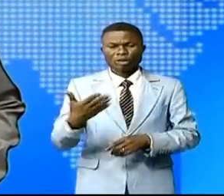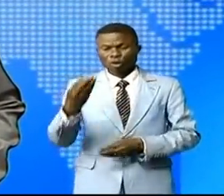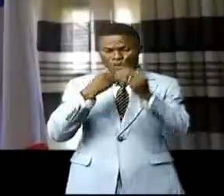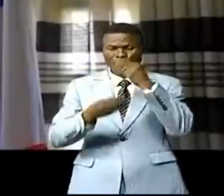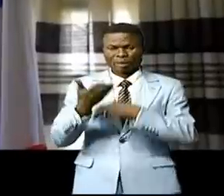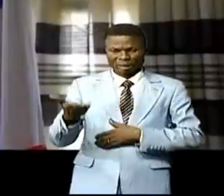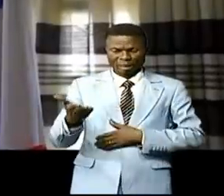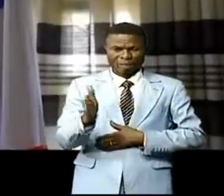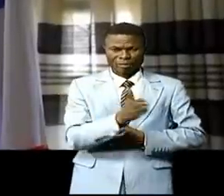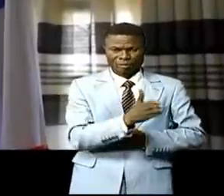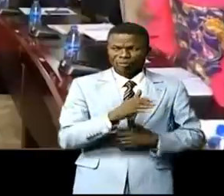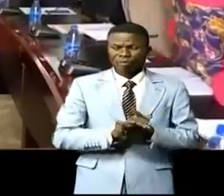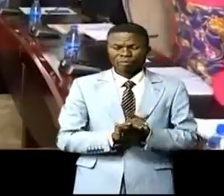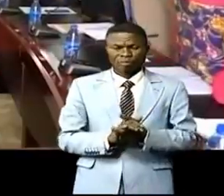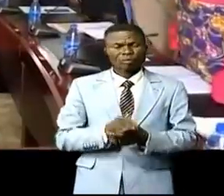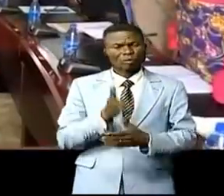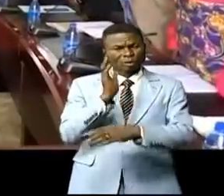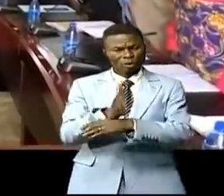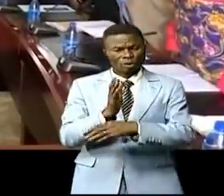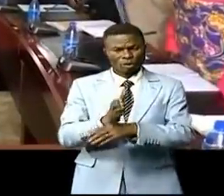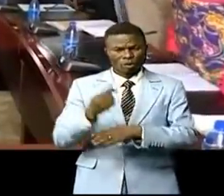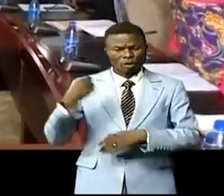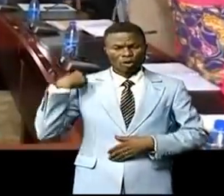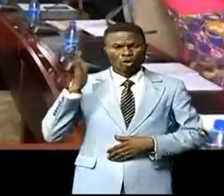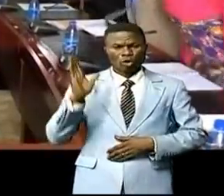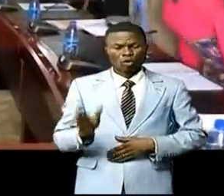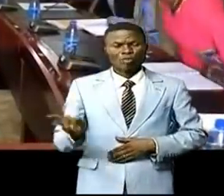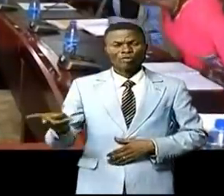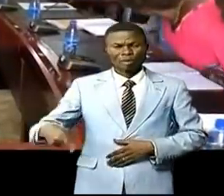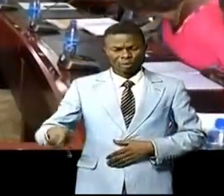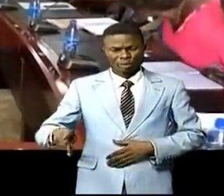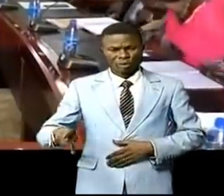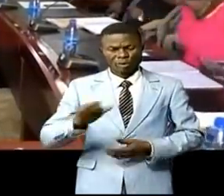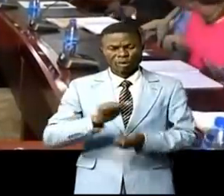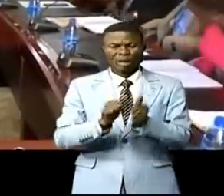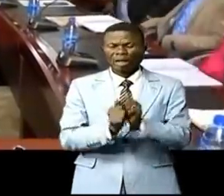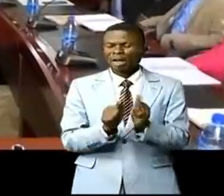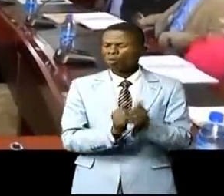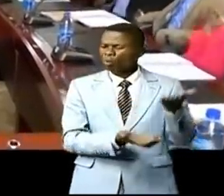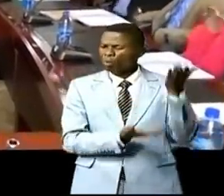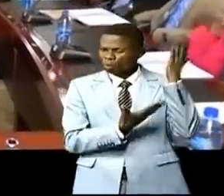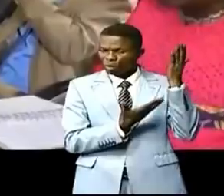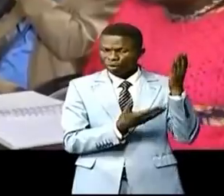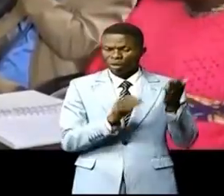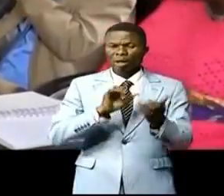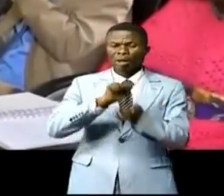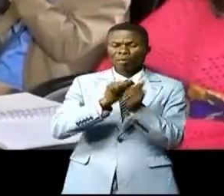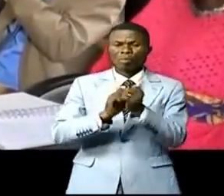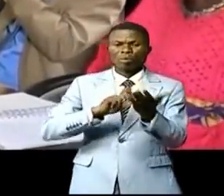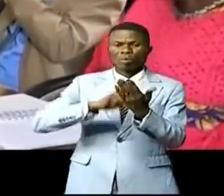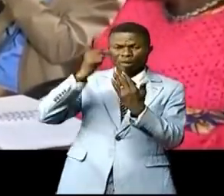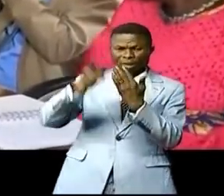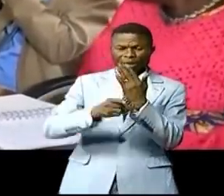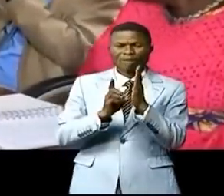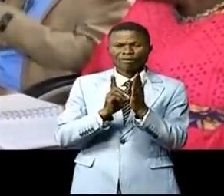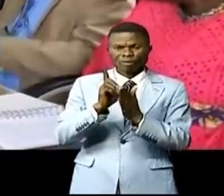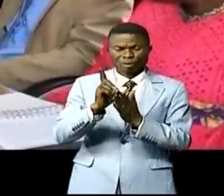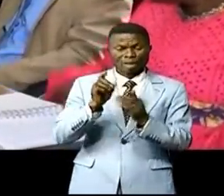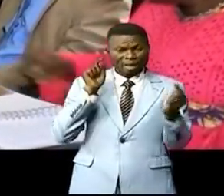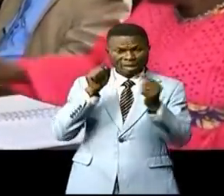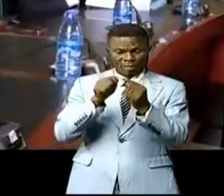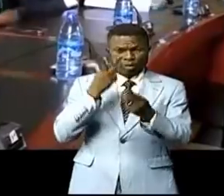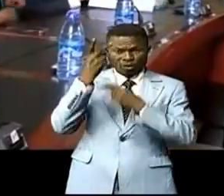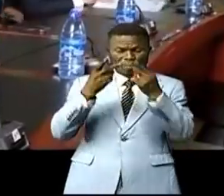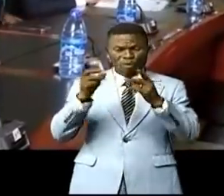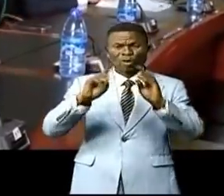Regardez. Les orientations du gouverneur de province sur les priorités en termes de projets de développement, c'est l'objet de la visite